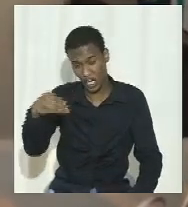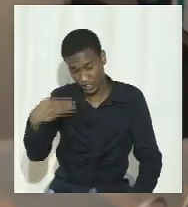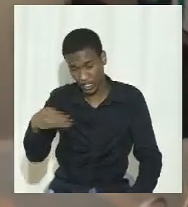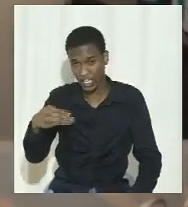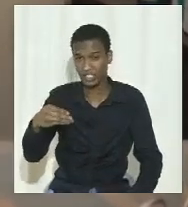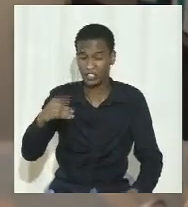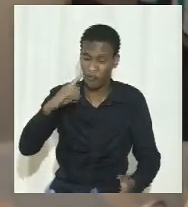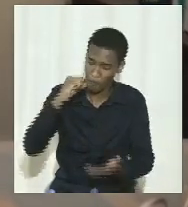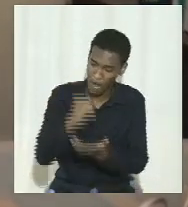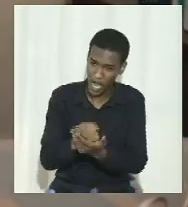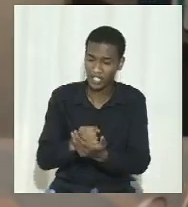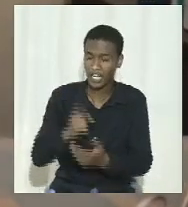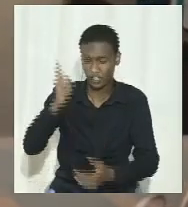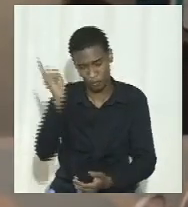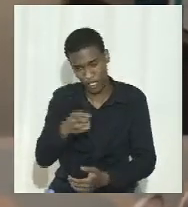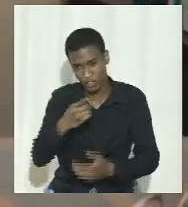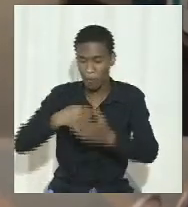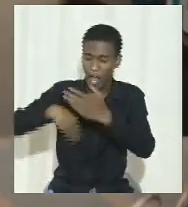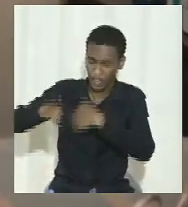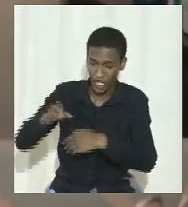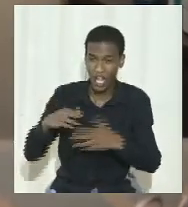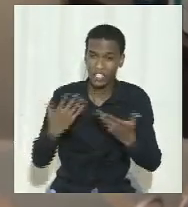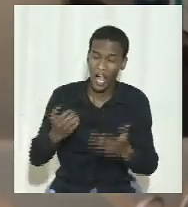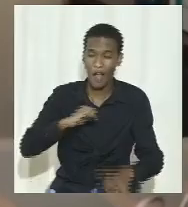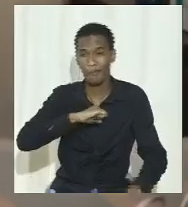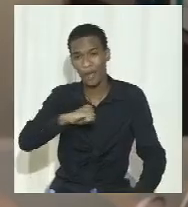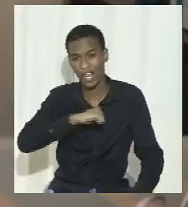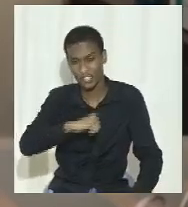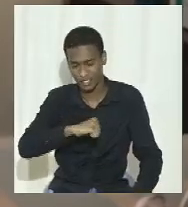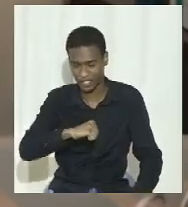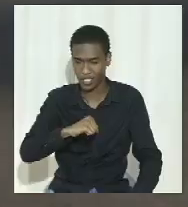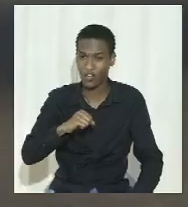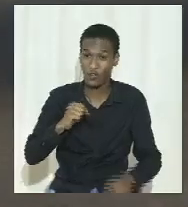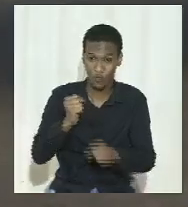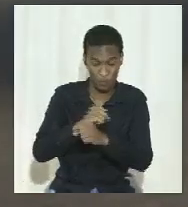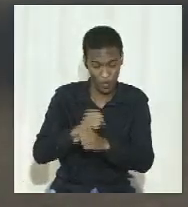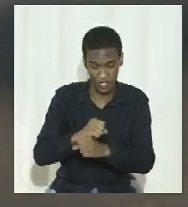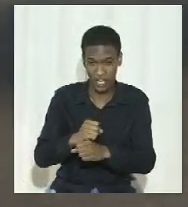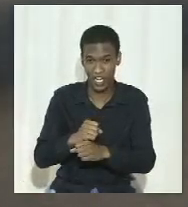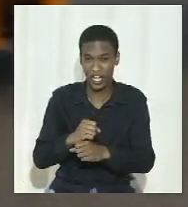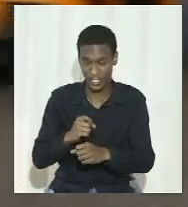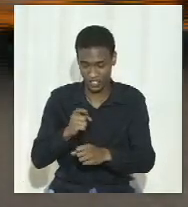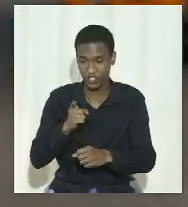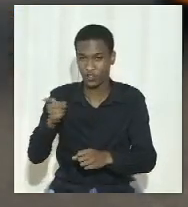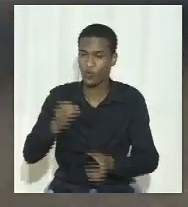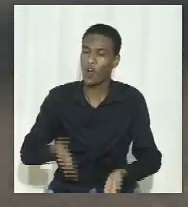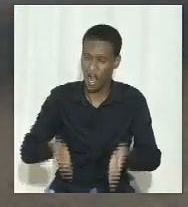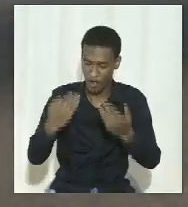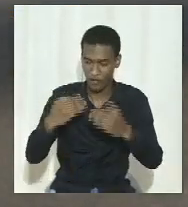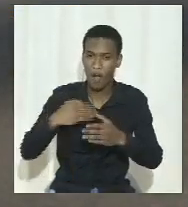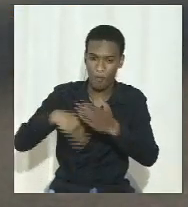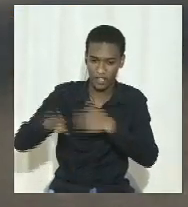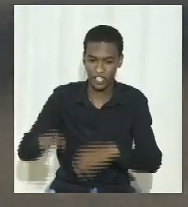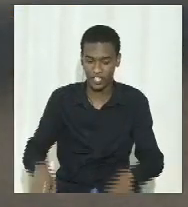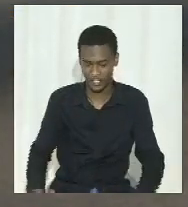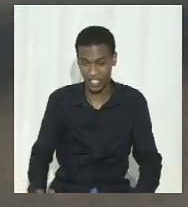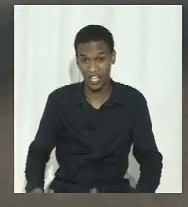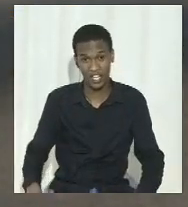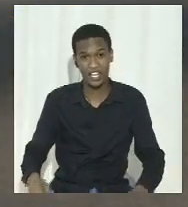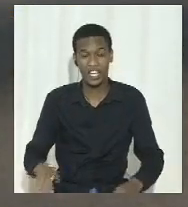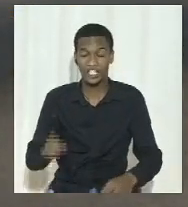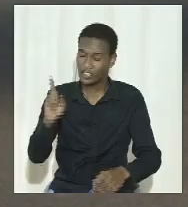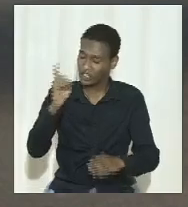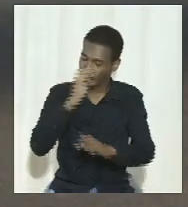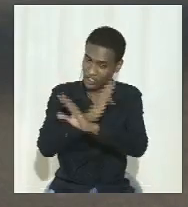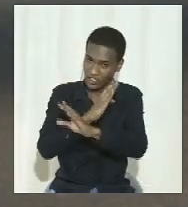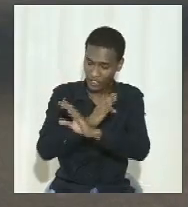misy asa ataony zany a ka hipaka amin'ny asan'lay olona noho izany de tsy azo atao ny mandeha tsy misy fahazahoan-dalana